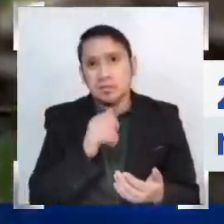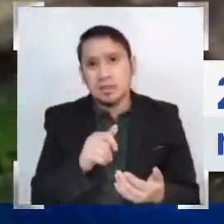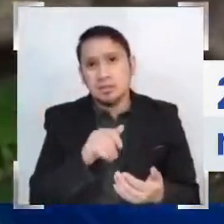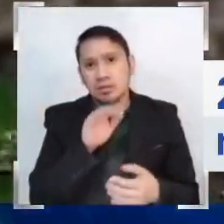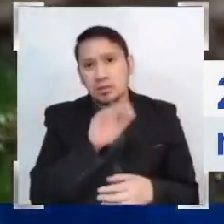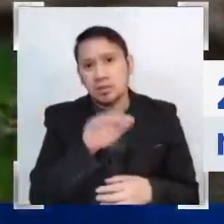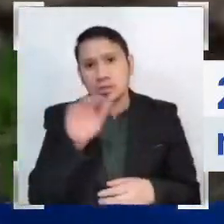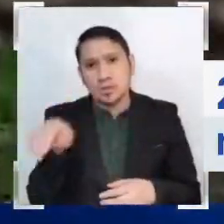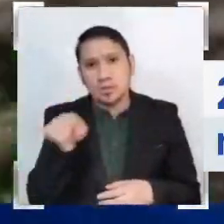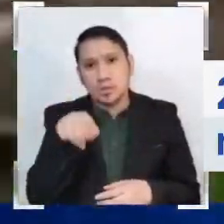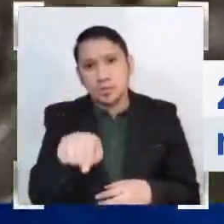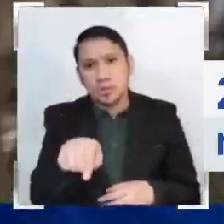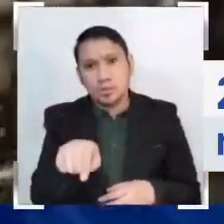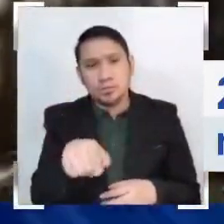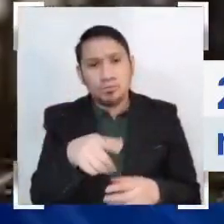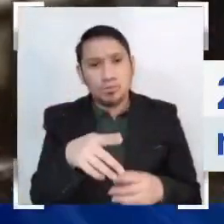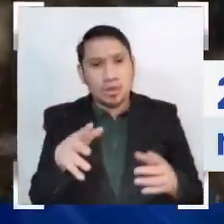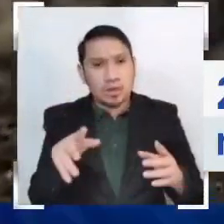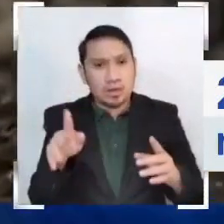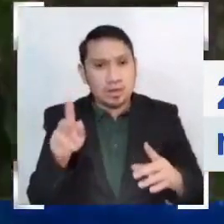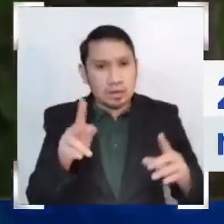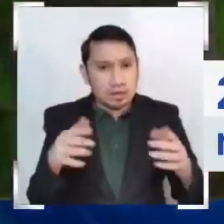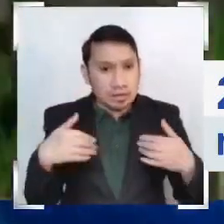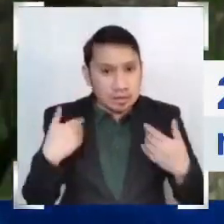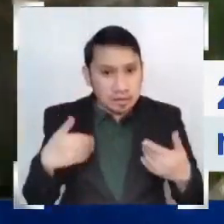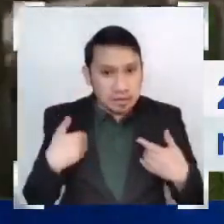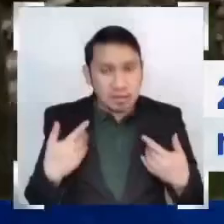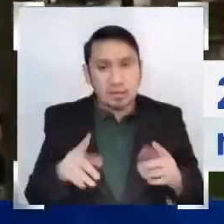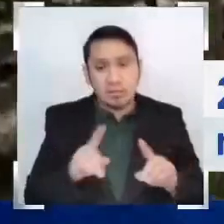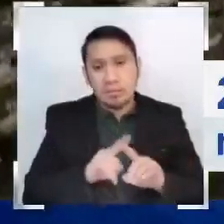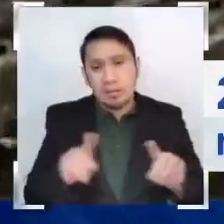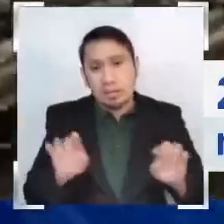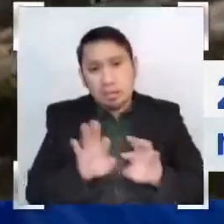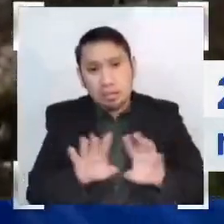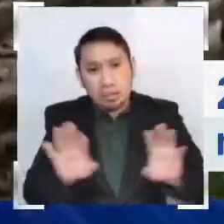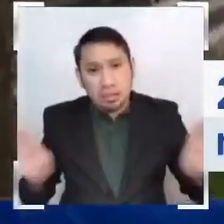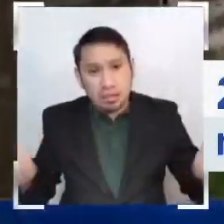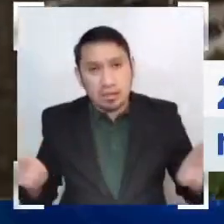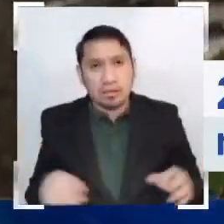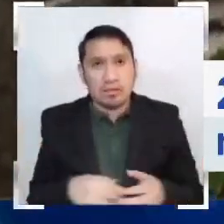agad silang nagsipulasan. Isolated case din daw ang insidente.